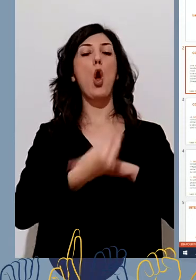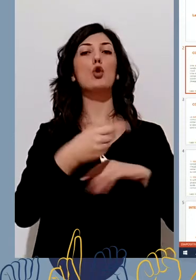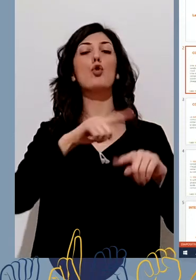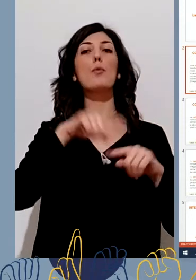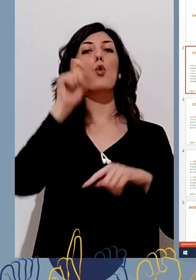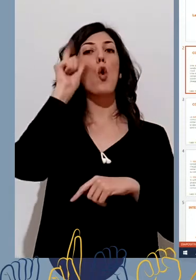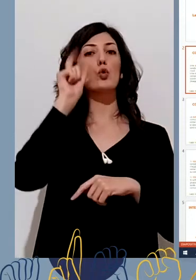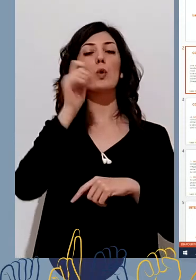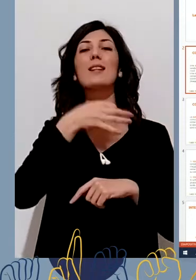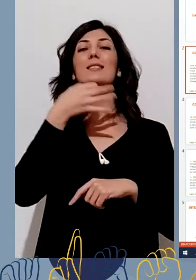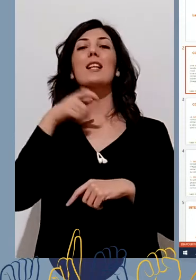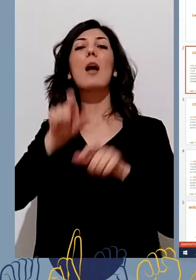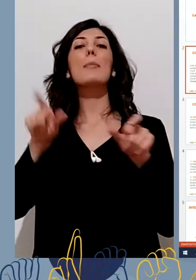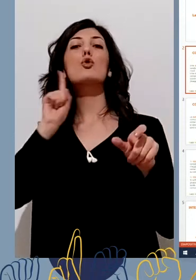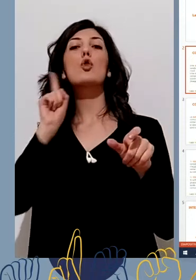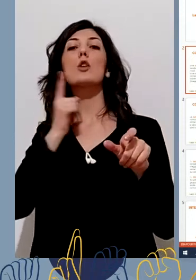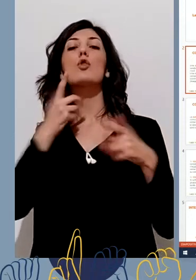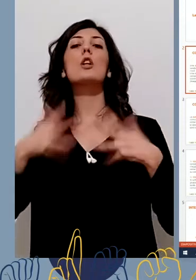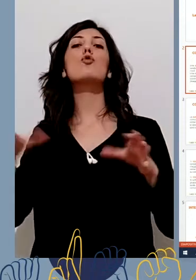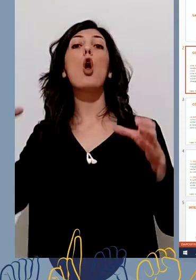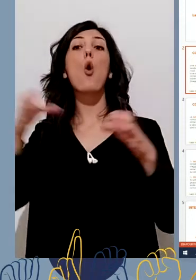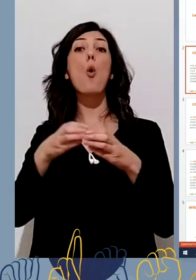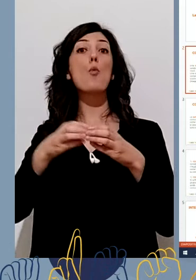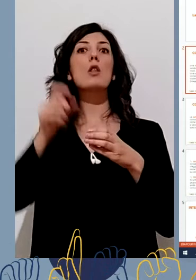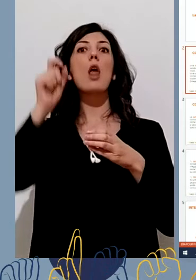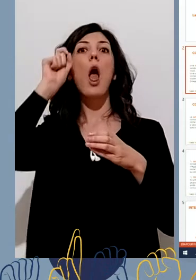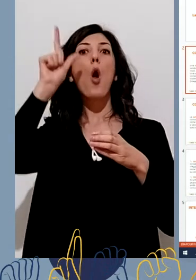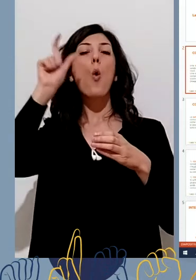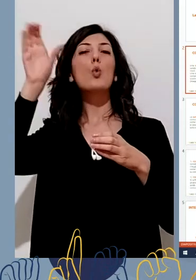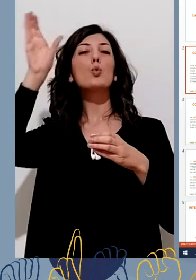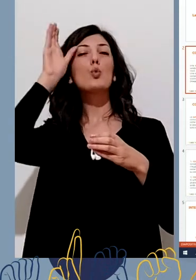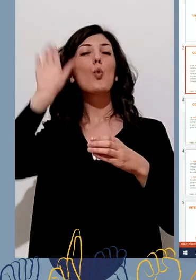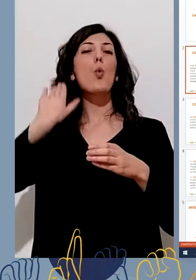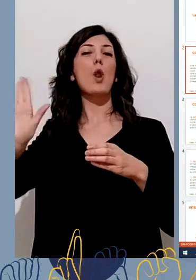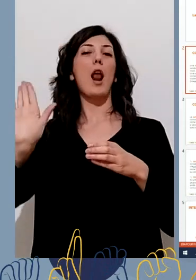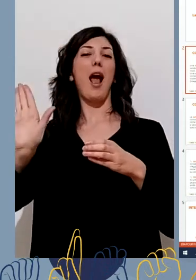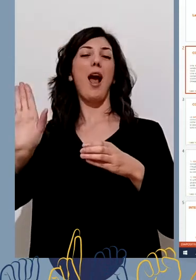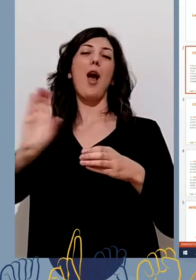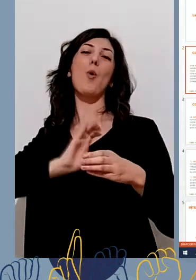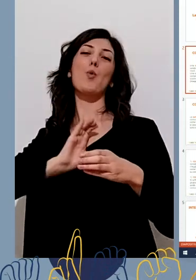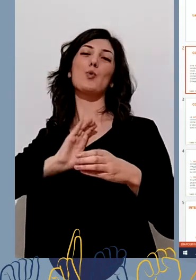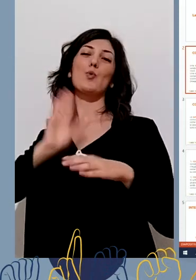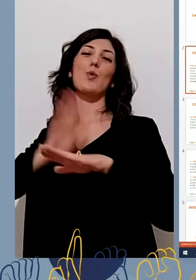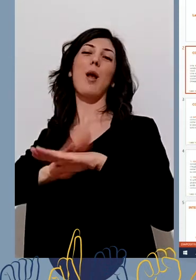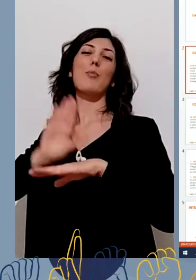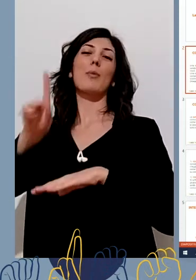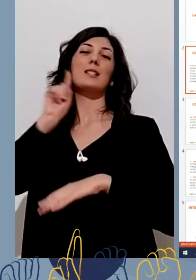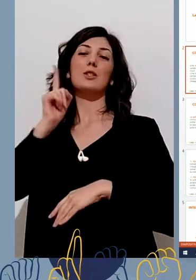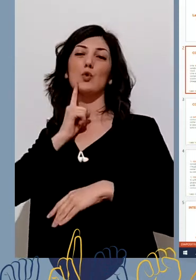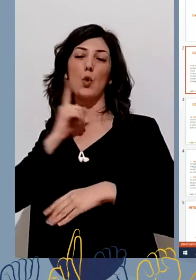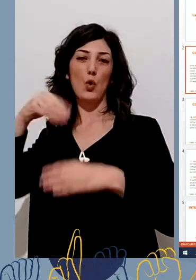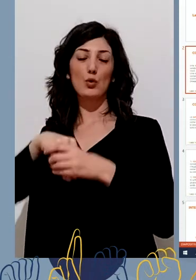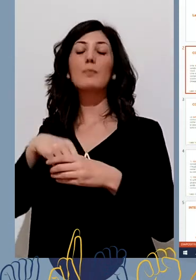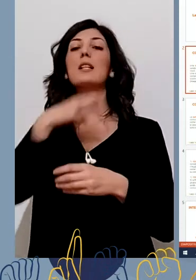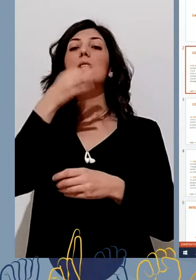a una comunità, a una cultura propria. Cioè comunità nel senso un insieme di persone, cioè un insieme di persone sorde